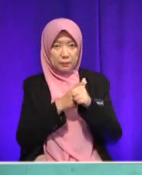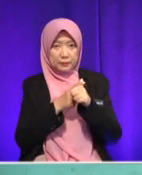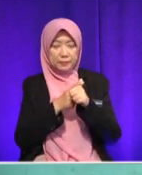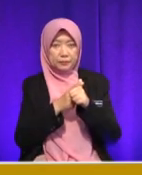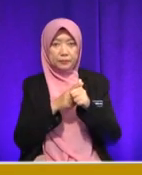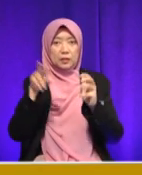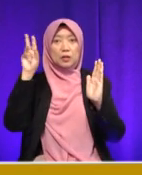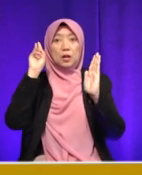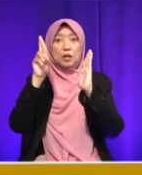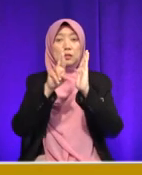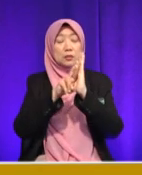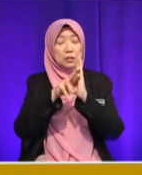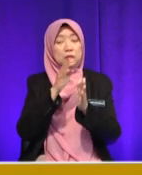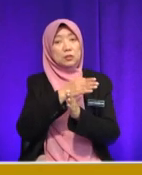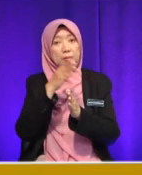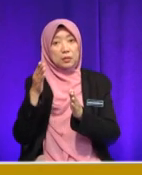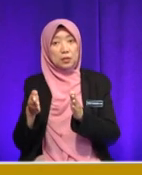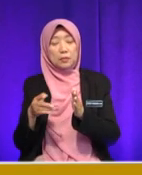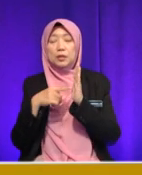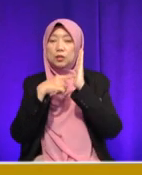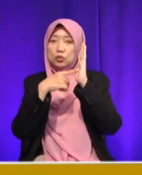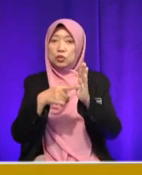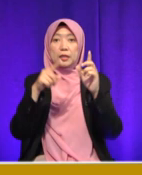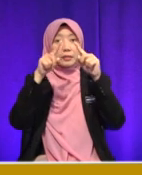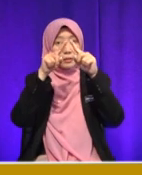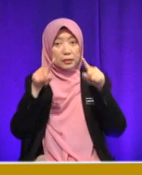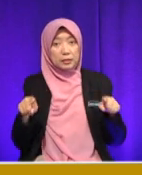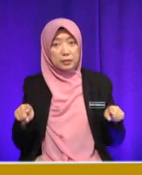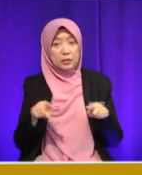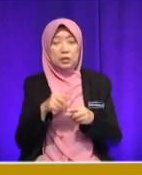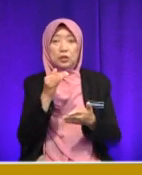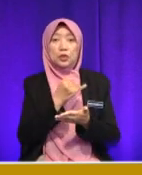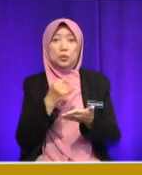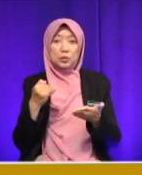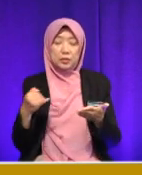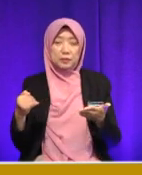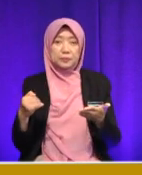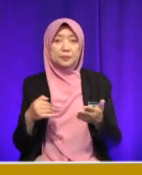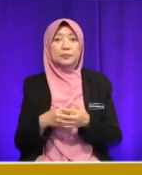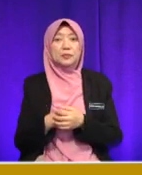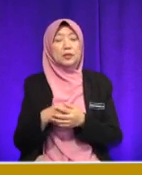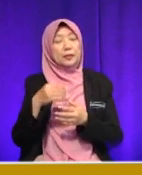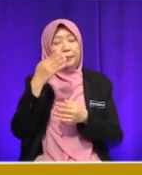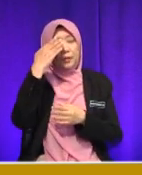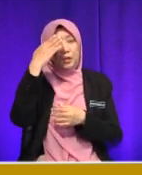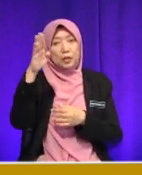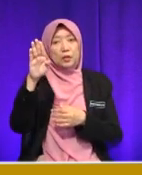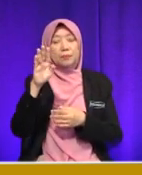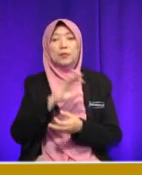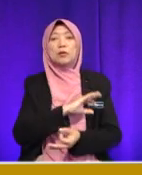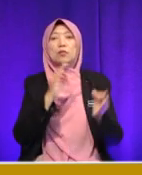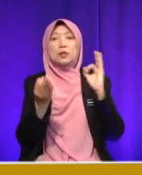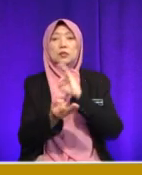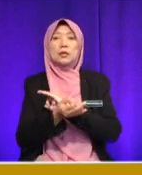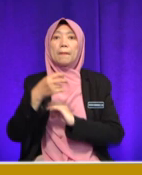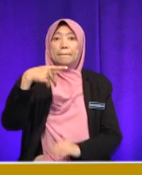Okey, raja di sebelah menunjukkan beberapa segitiga dilukis pada sata kartes. Diberi bahawa transformasi P